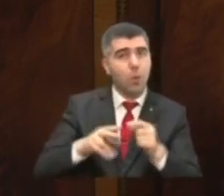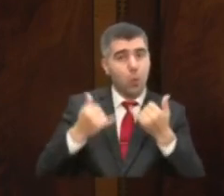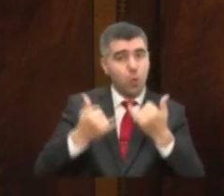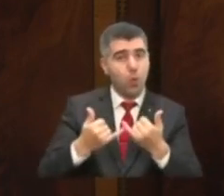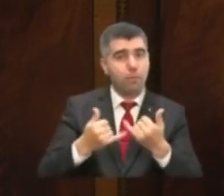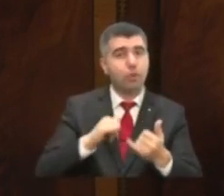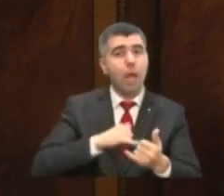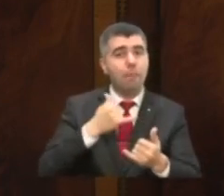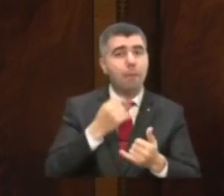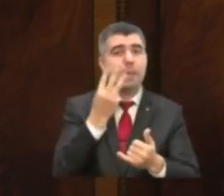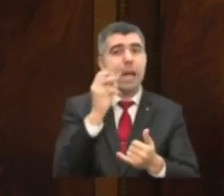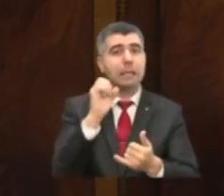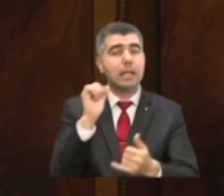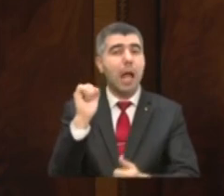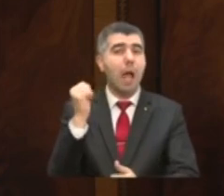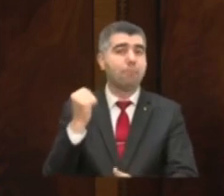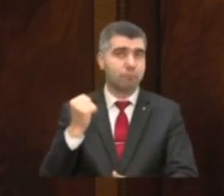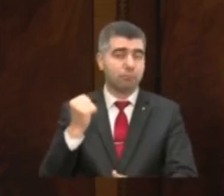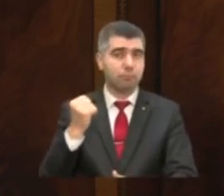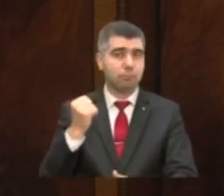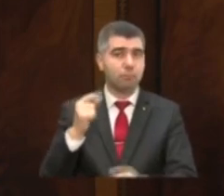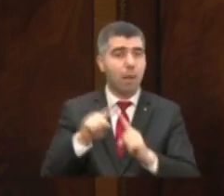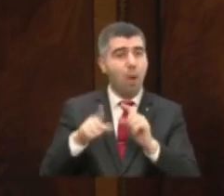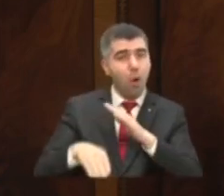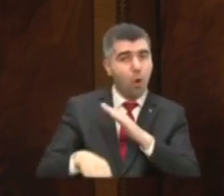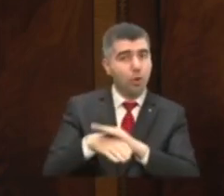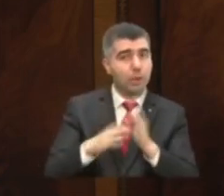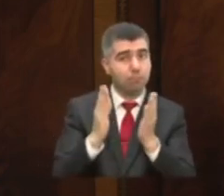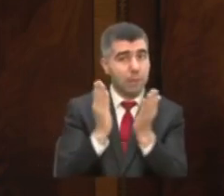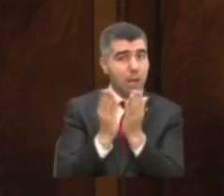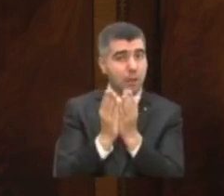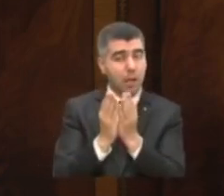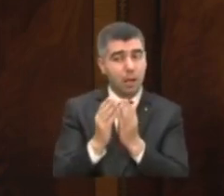سنة راه ما خرجش من المدرسة في عديد الحكومة ولا الحكومة السابقة.